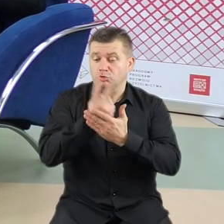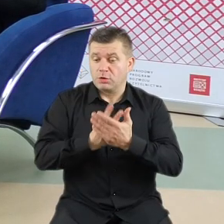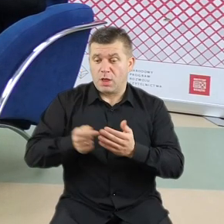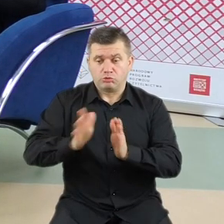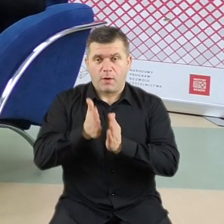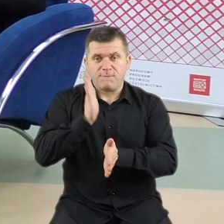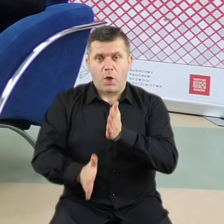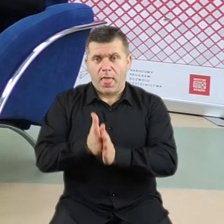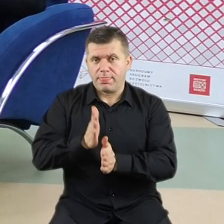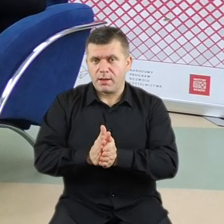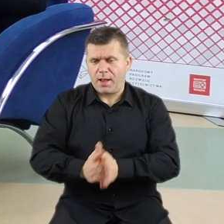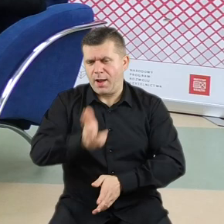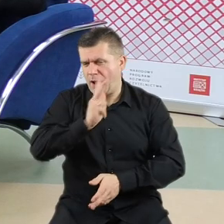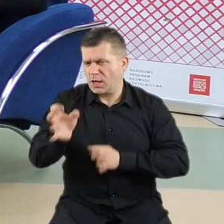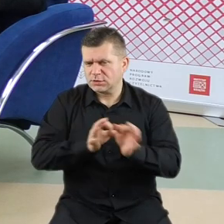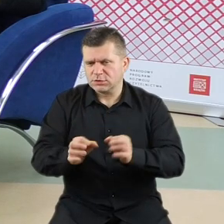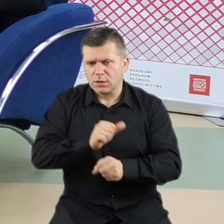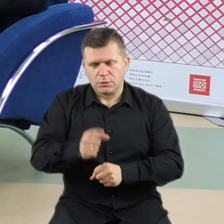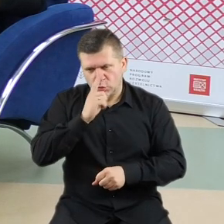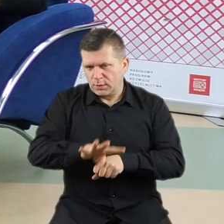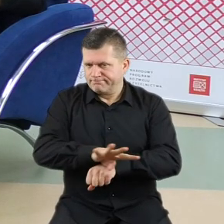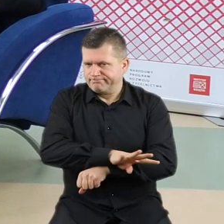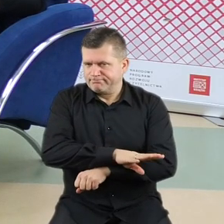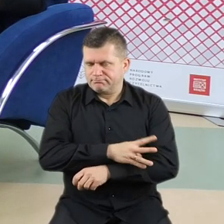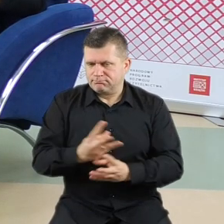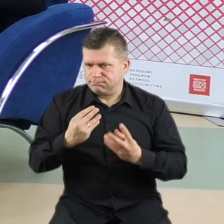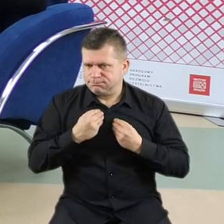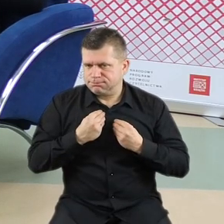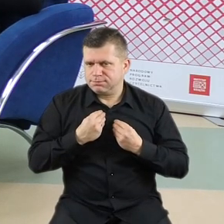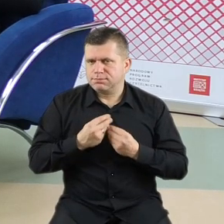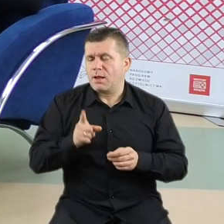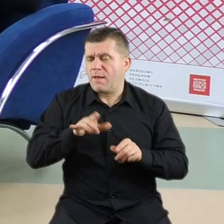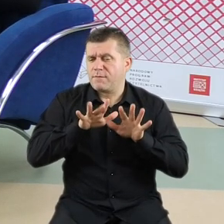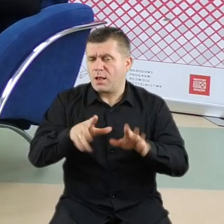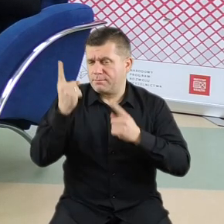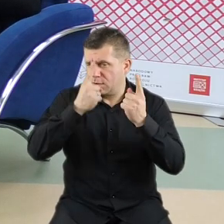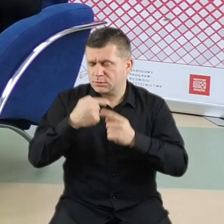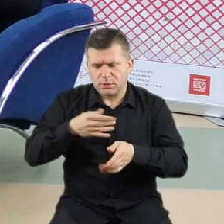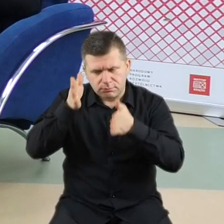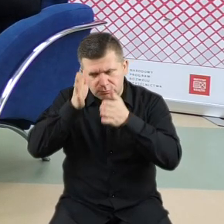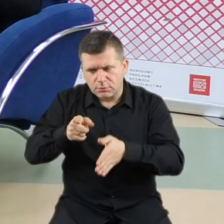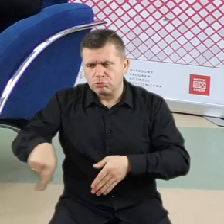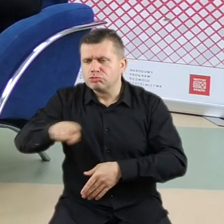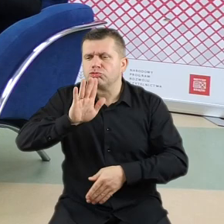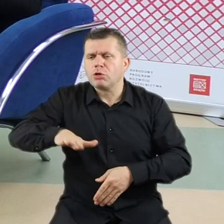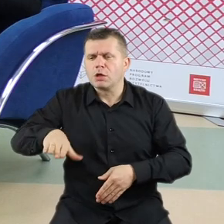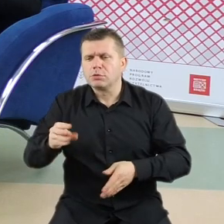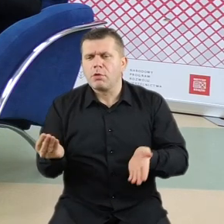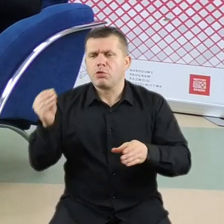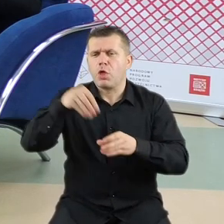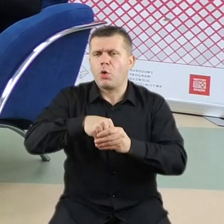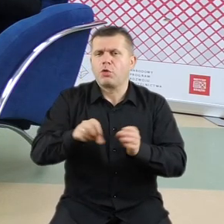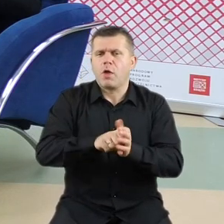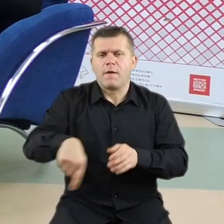to no każda historia jest przejmująca, ale trochę więcej myśli od innych poświęciłam tym dzieciom, które dołączyły do